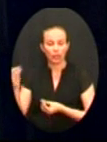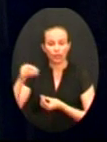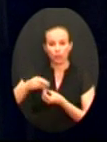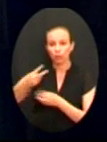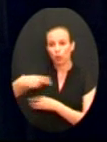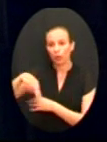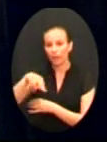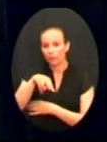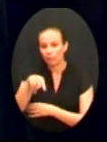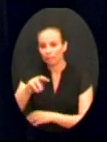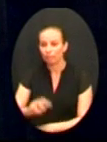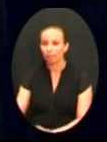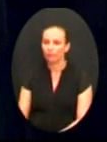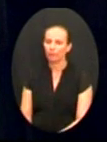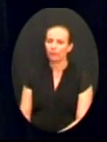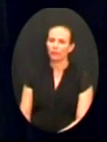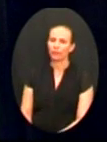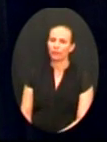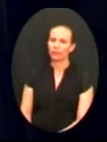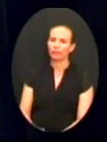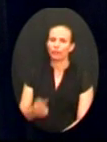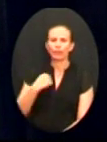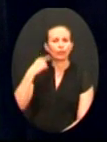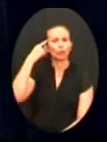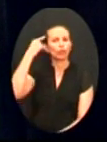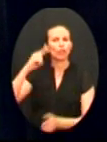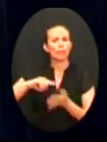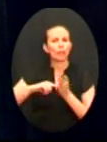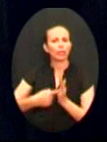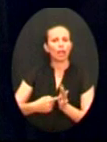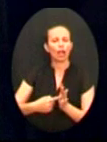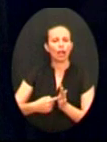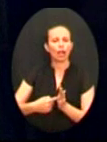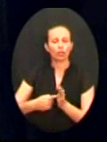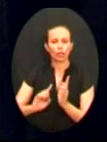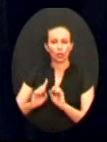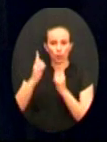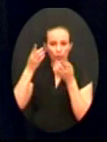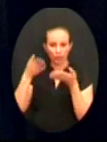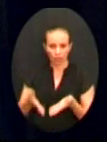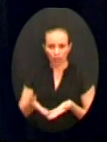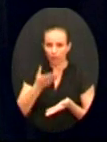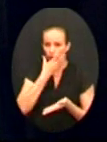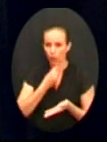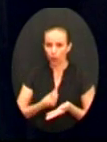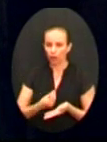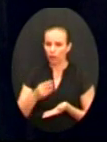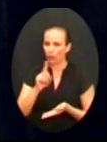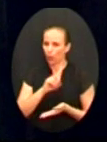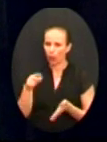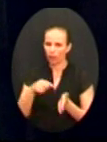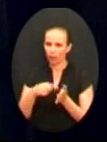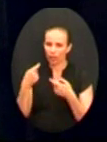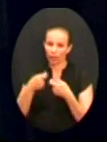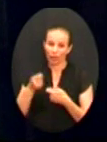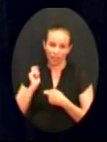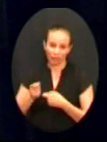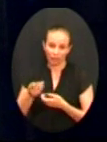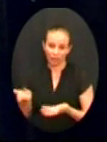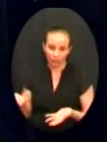הקהל. אני מניח שמטרת האירוע הזה, אגב, וזה היופי שבו, הוא לא לחברי כנסת. בדרך כלל